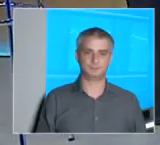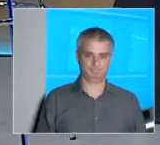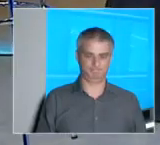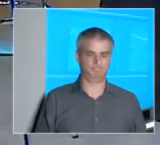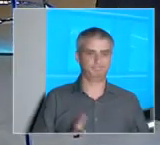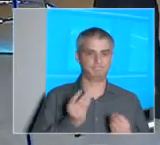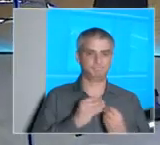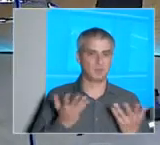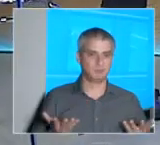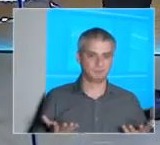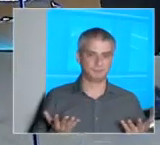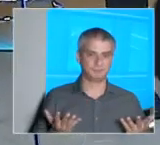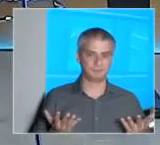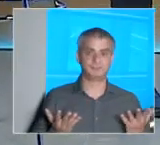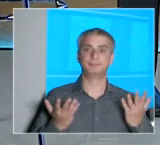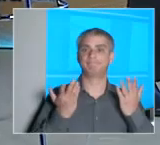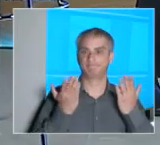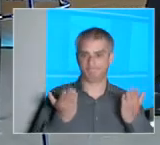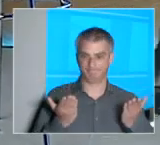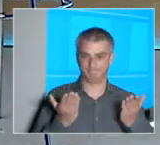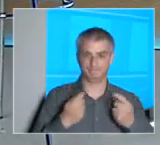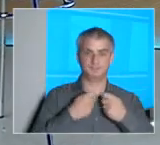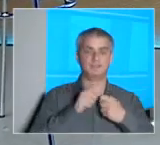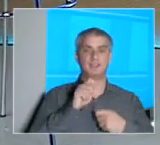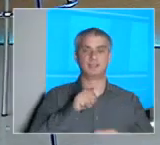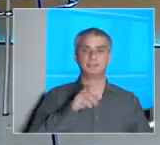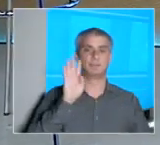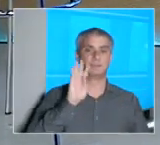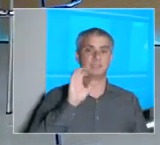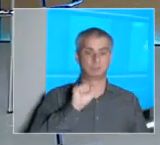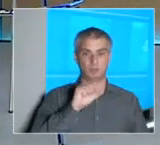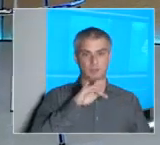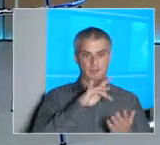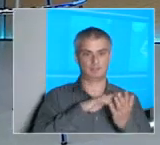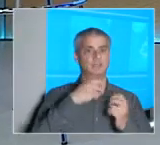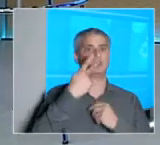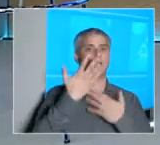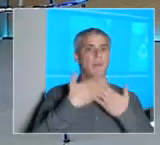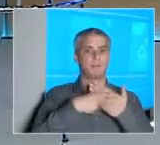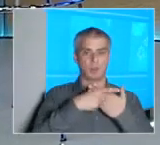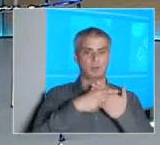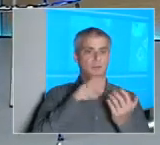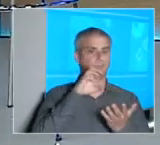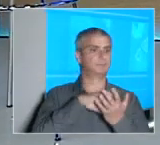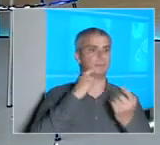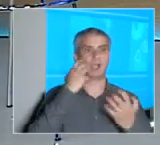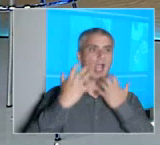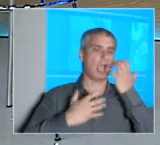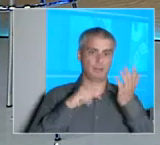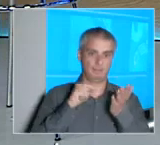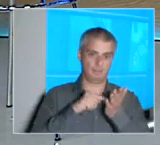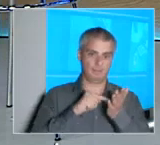אז מה עוד? טוב, אז חבר הכנסת בצלאל סמוטריץ' נמצא ביומיים האחרונים בלב הסערה